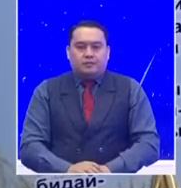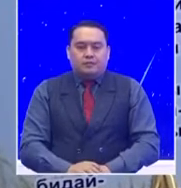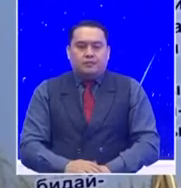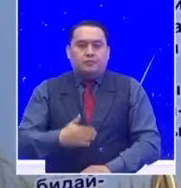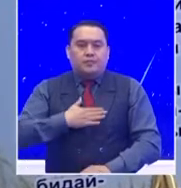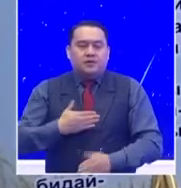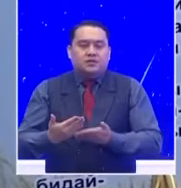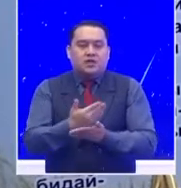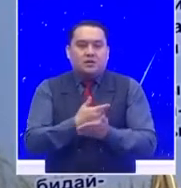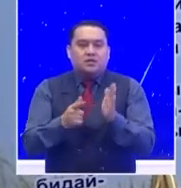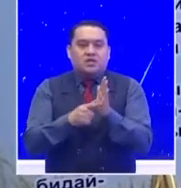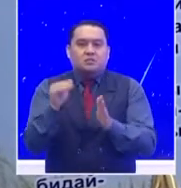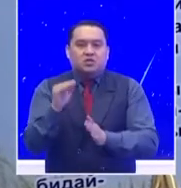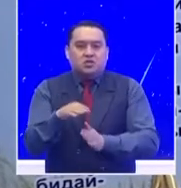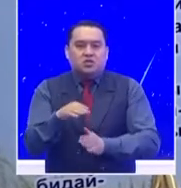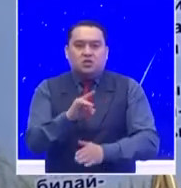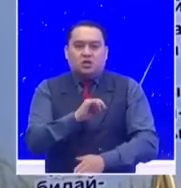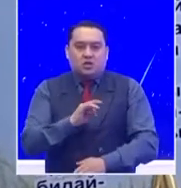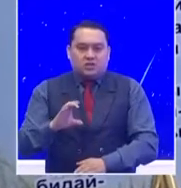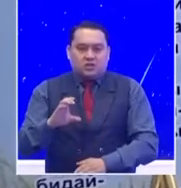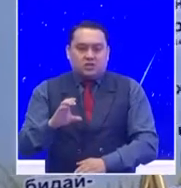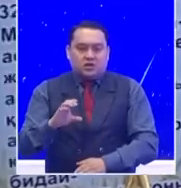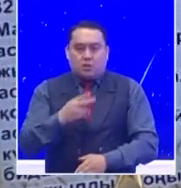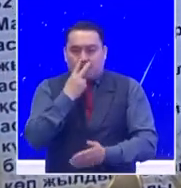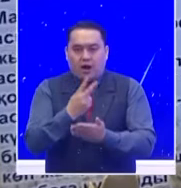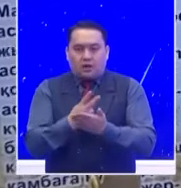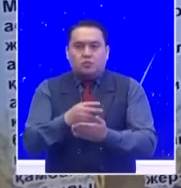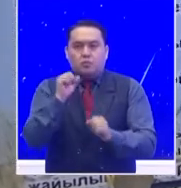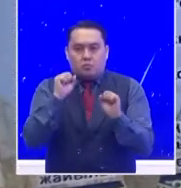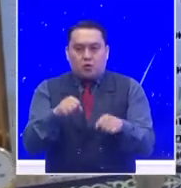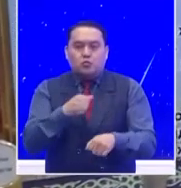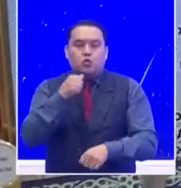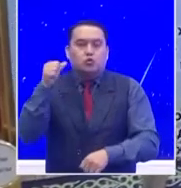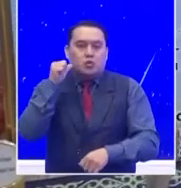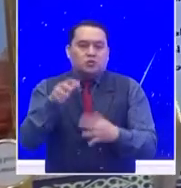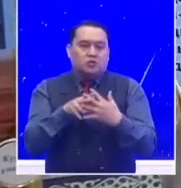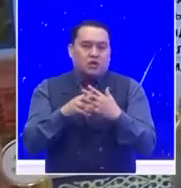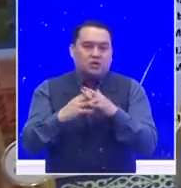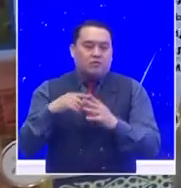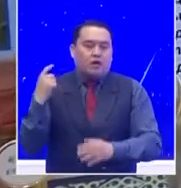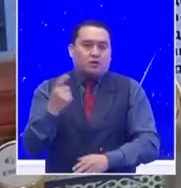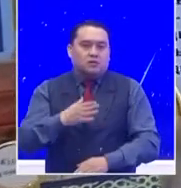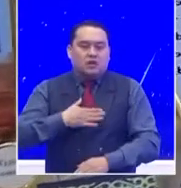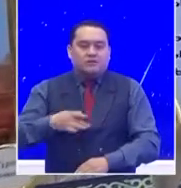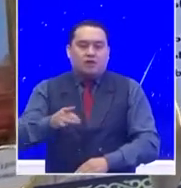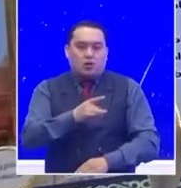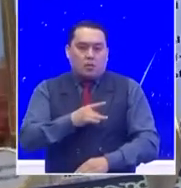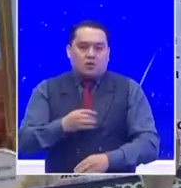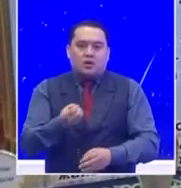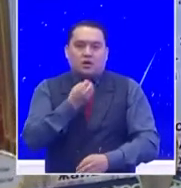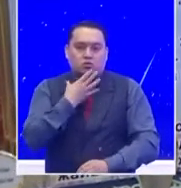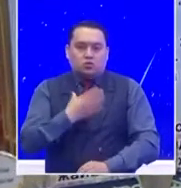Мы собрали 7500 тонн риса. Вот здесь вот указано все. Могу сказать, прошлый год в сфере сельского хозяйства для нашего региона был очень